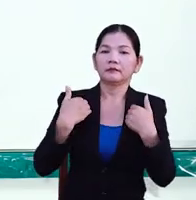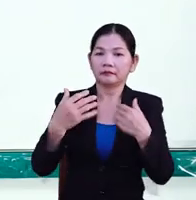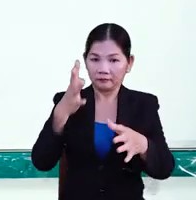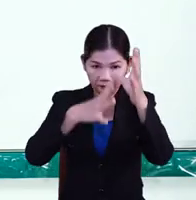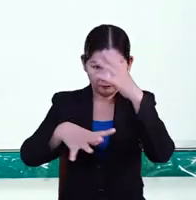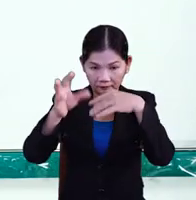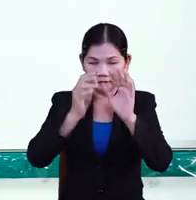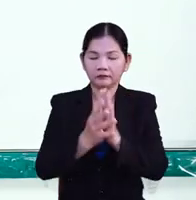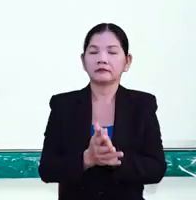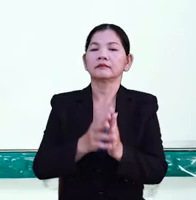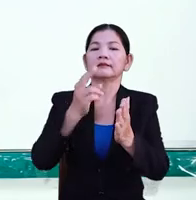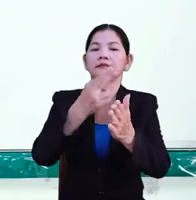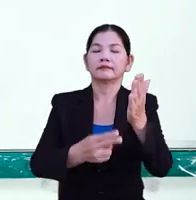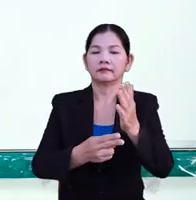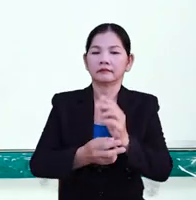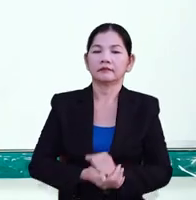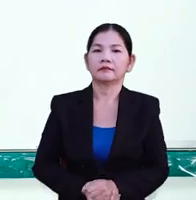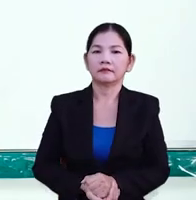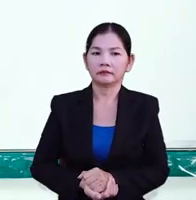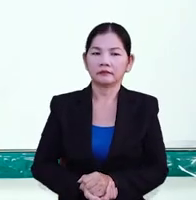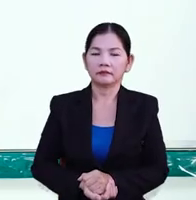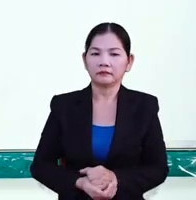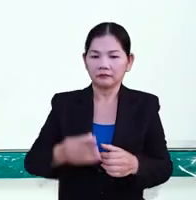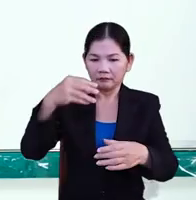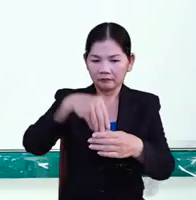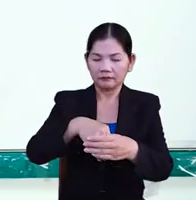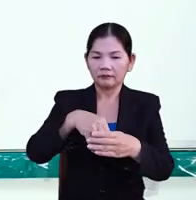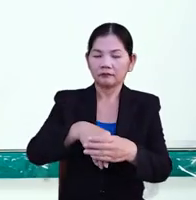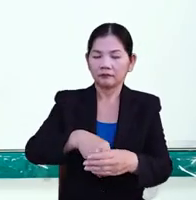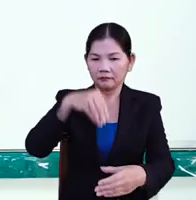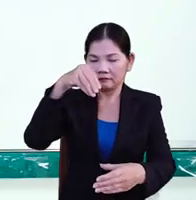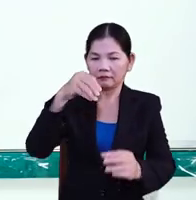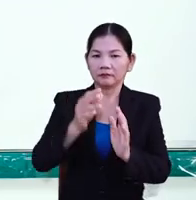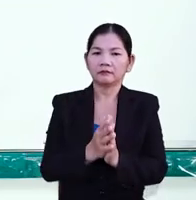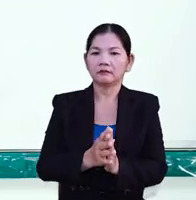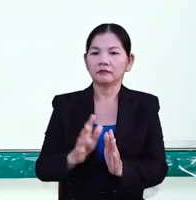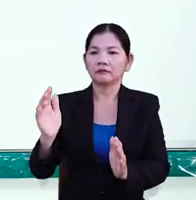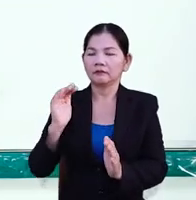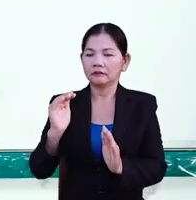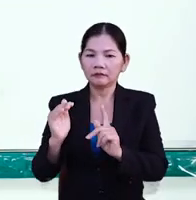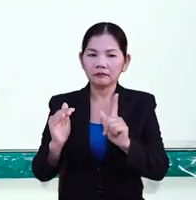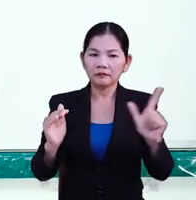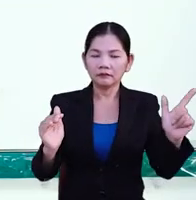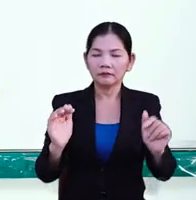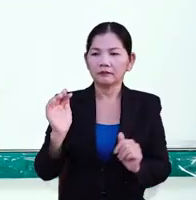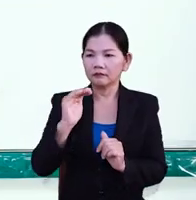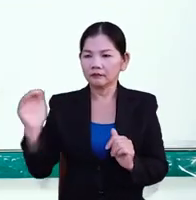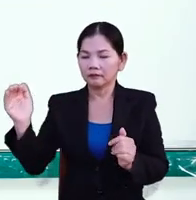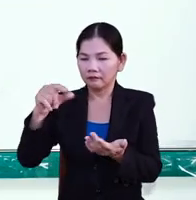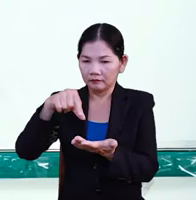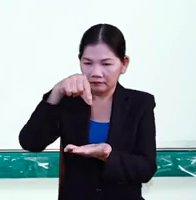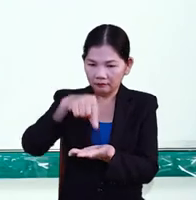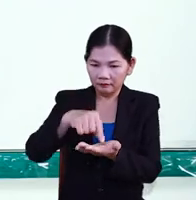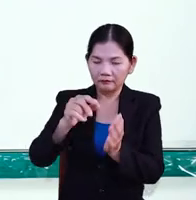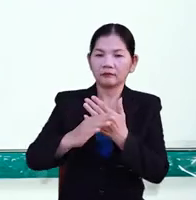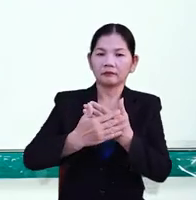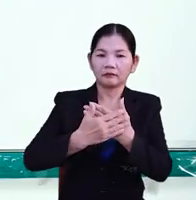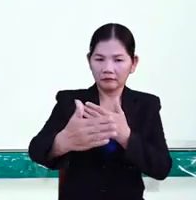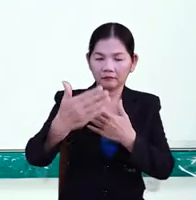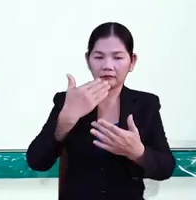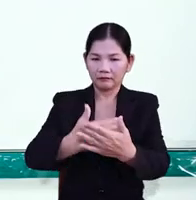នមានដូចជាអ្វីខ្លះកូនចាគឺក្នុងក្រៅចាឆ្វេងកណ្ដាលស្ដាំមុខក្រោ